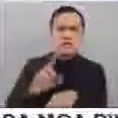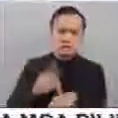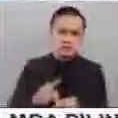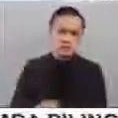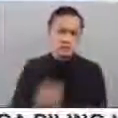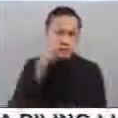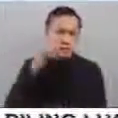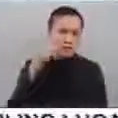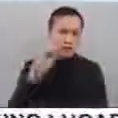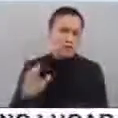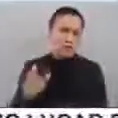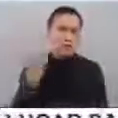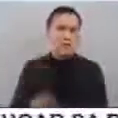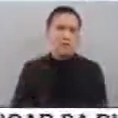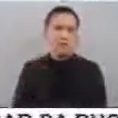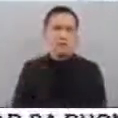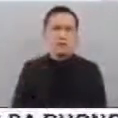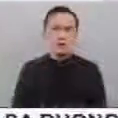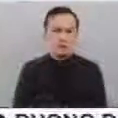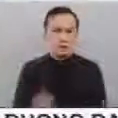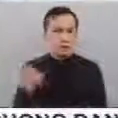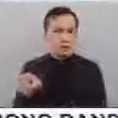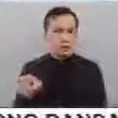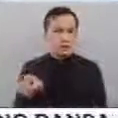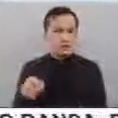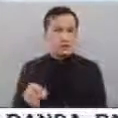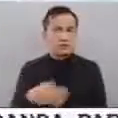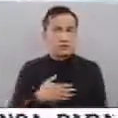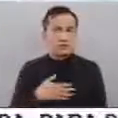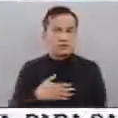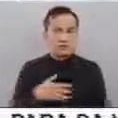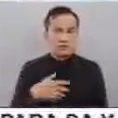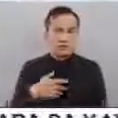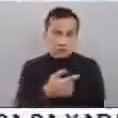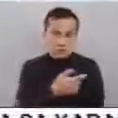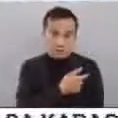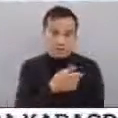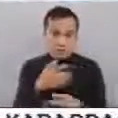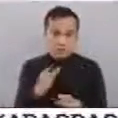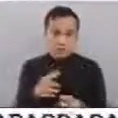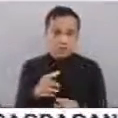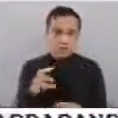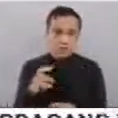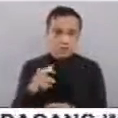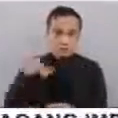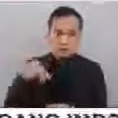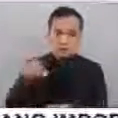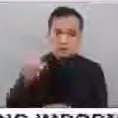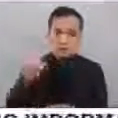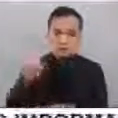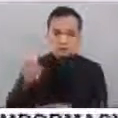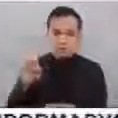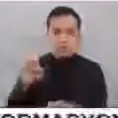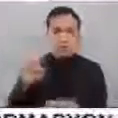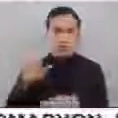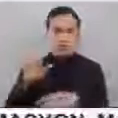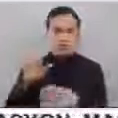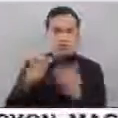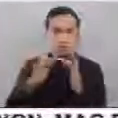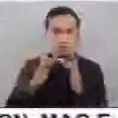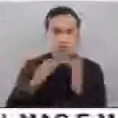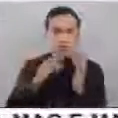ng lungsod ang kanilang binabakunahan. Patuloy na iniimbestigahan ng LGU ang insidente. Pero isa sa posibleng dahilan